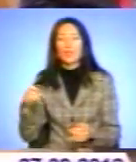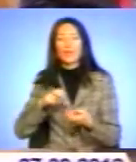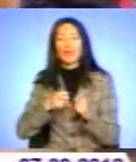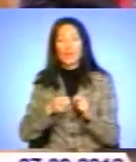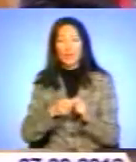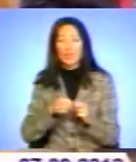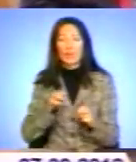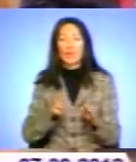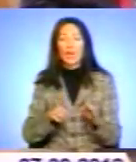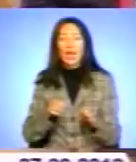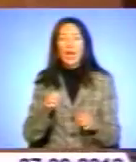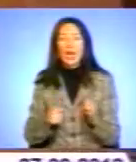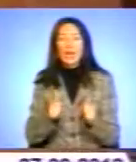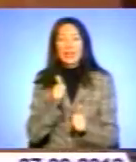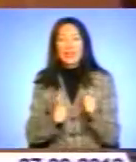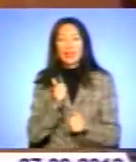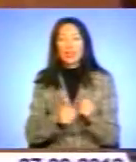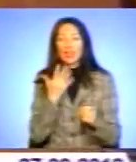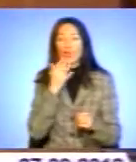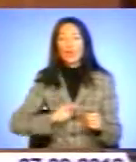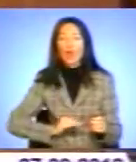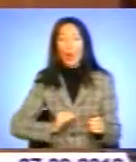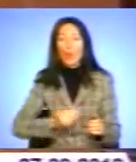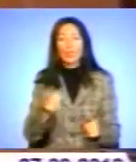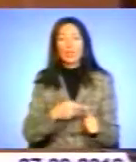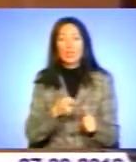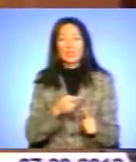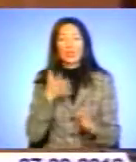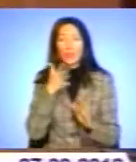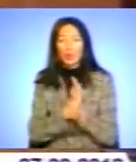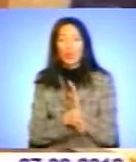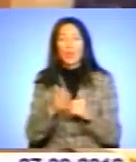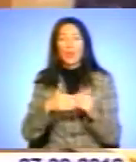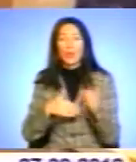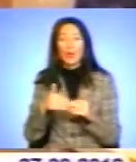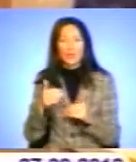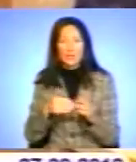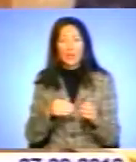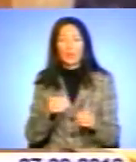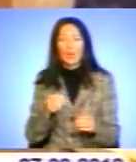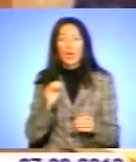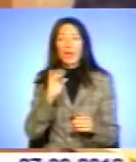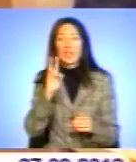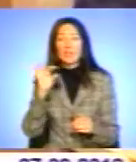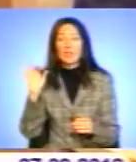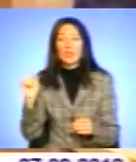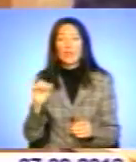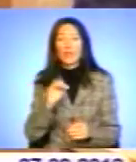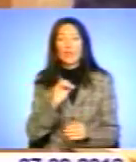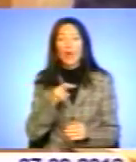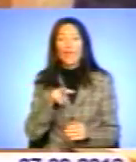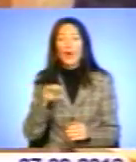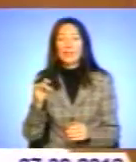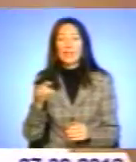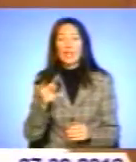серед іноземних компаній, які провели в Україні, вони назвали прозорим та професійним. Інвестиції в Олеське і Юзівське родовища